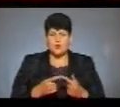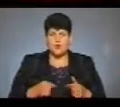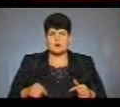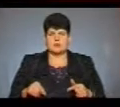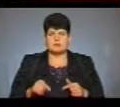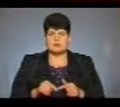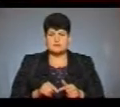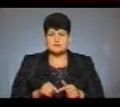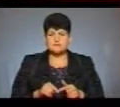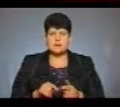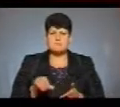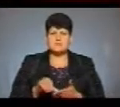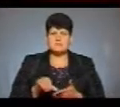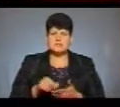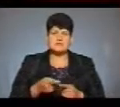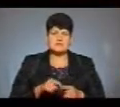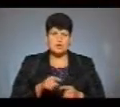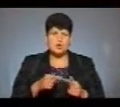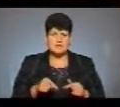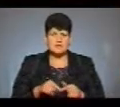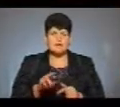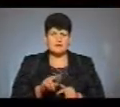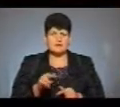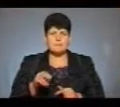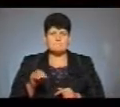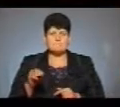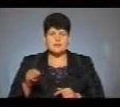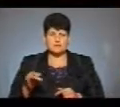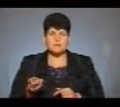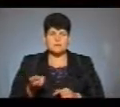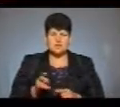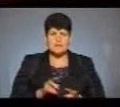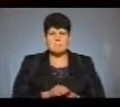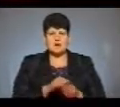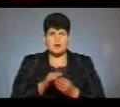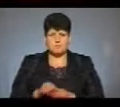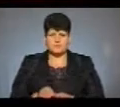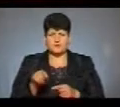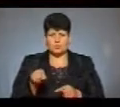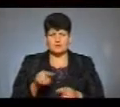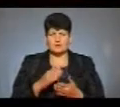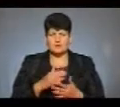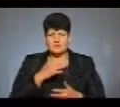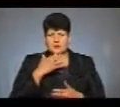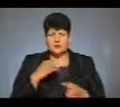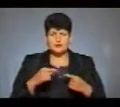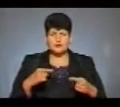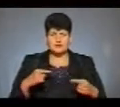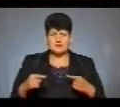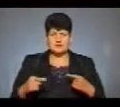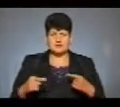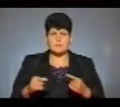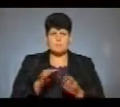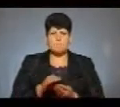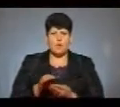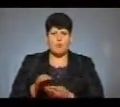«Альтернатива Чортків». Представниця цієї організації Яна Петльована прийшла на перепоховання. Тут зосереджено дуже багато різних